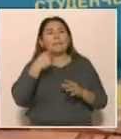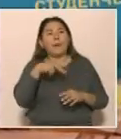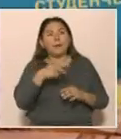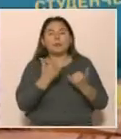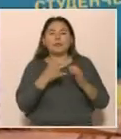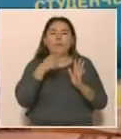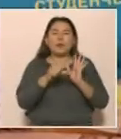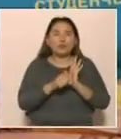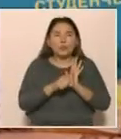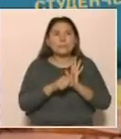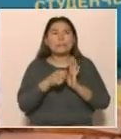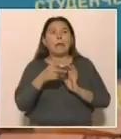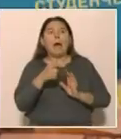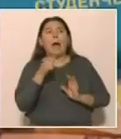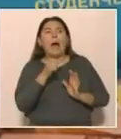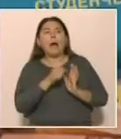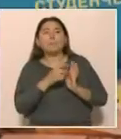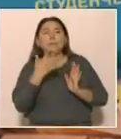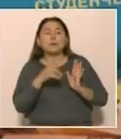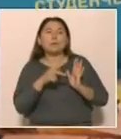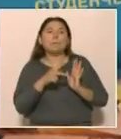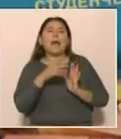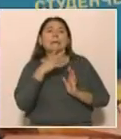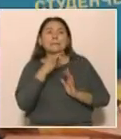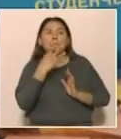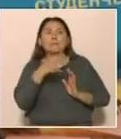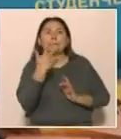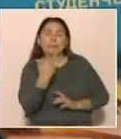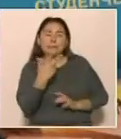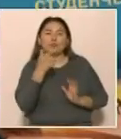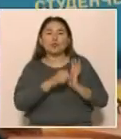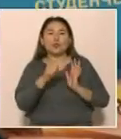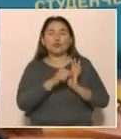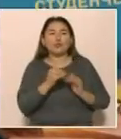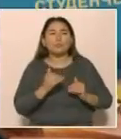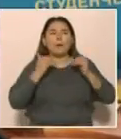53530-дан 66913 теңгеге жетті. Ал докторантура шәкіртақысы